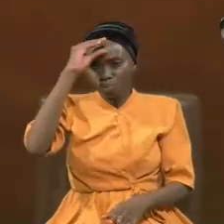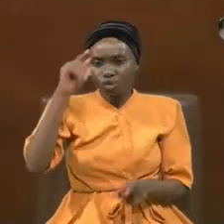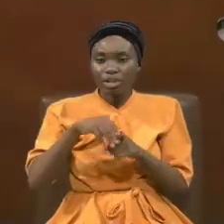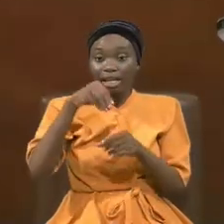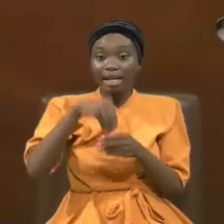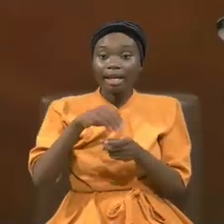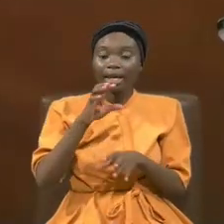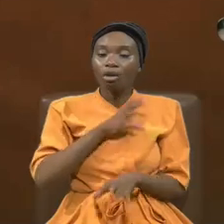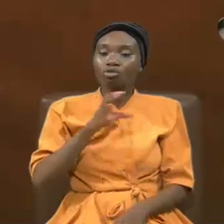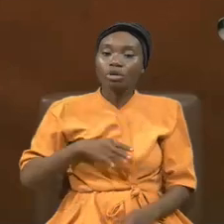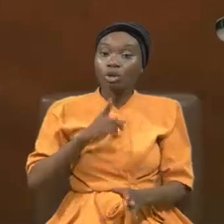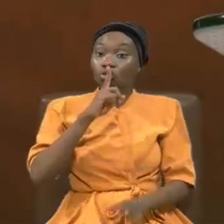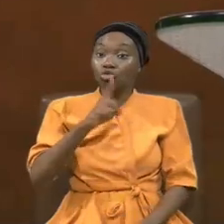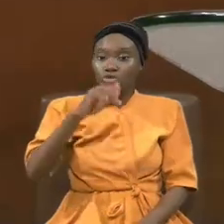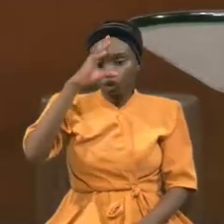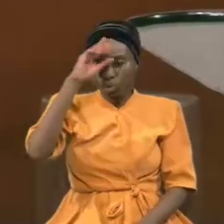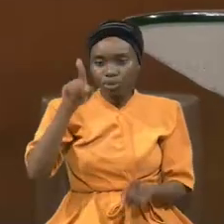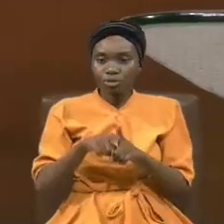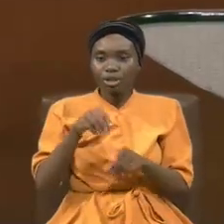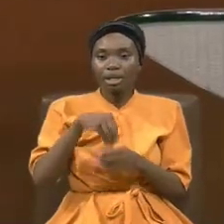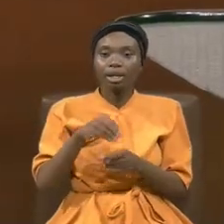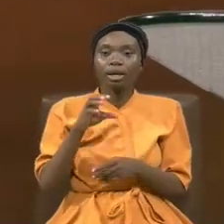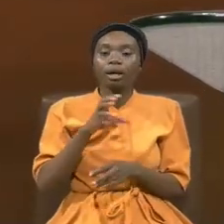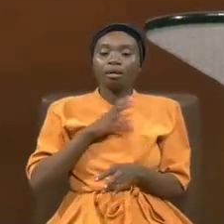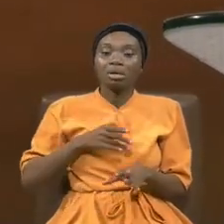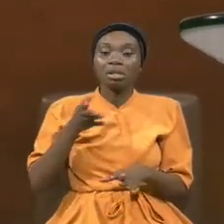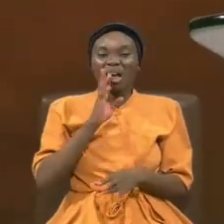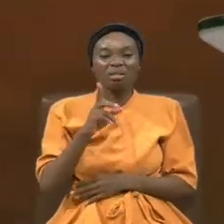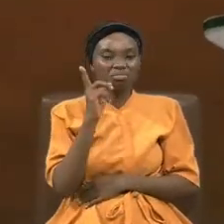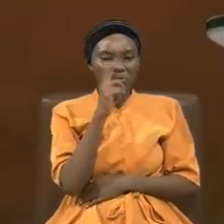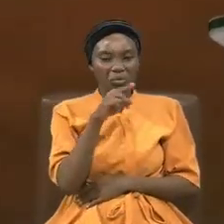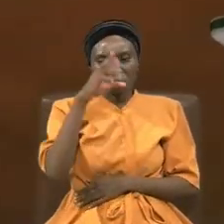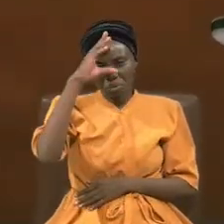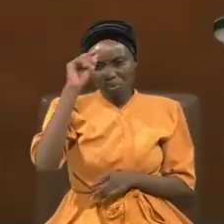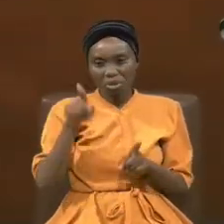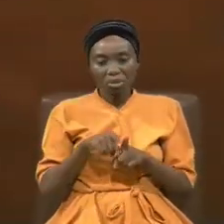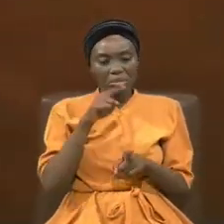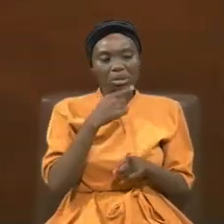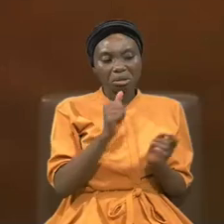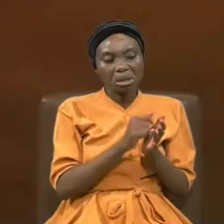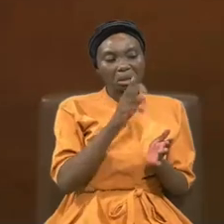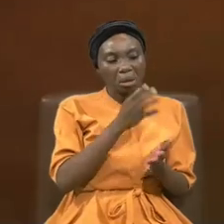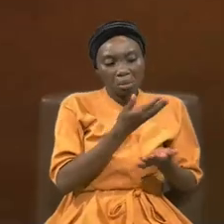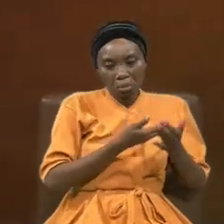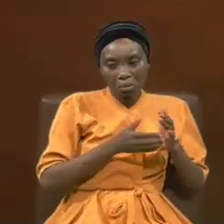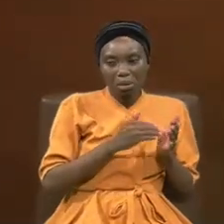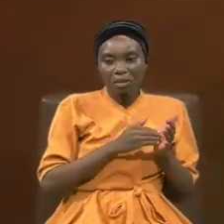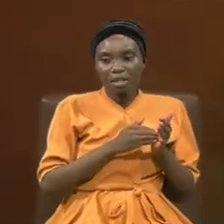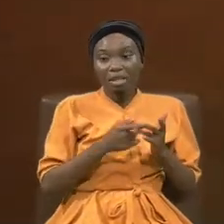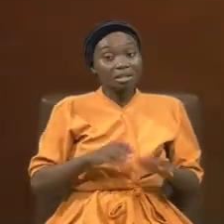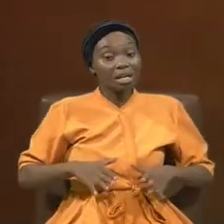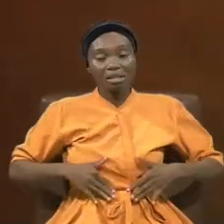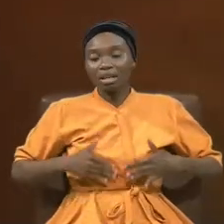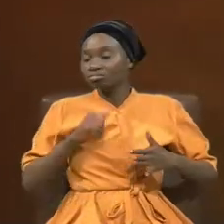en Christ, les vrais frères en Christ. Il y a de faux frères, ils se disent être croyants, nés de nouveau,